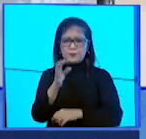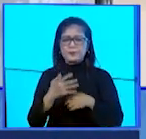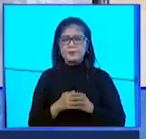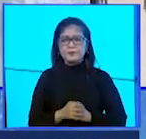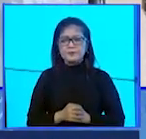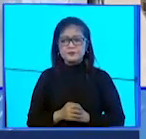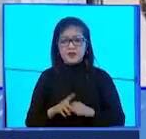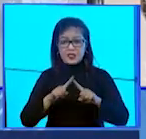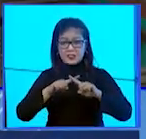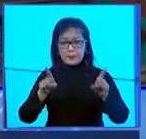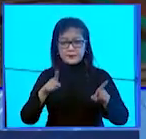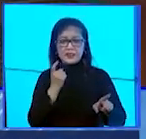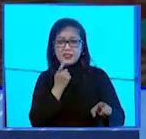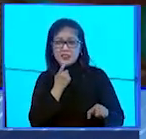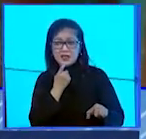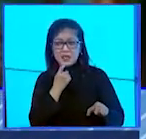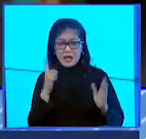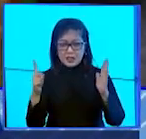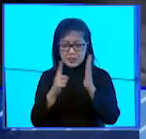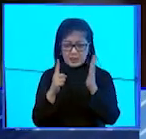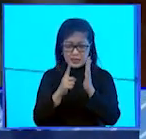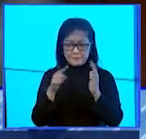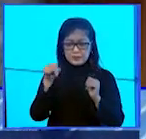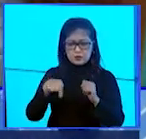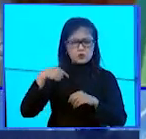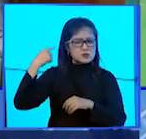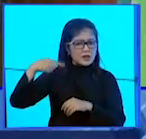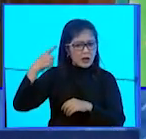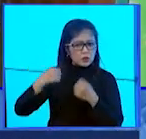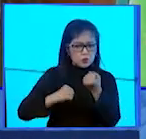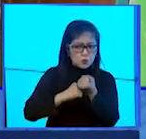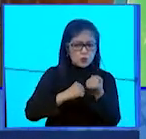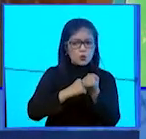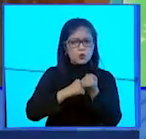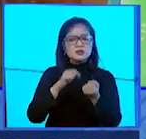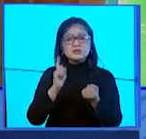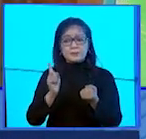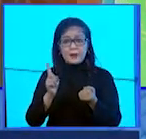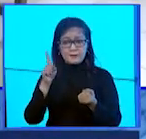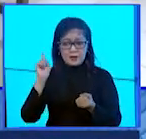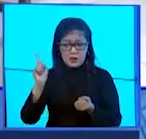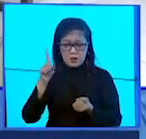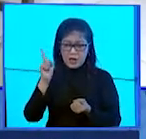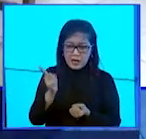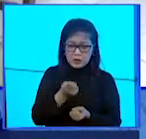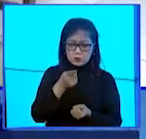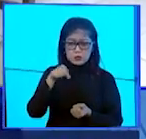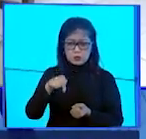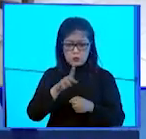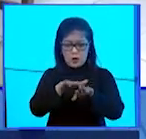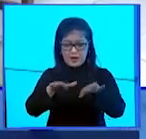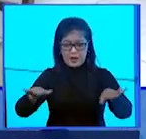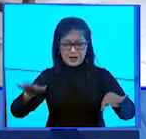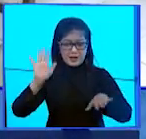afb3 dikata buka terbatas kita terus mendukung karena kita sangat kuatir dengan yang adanya learning Los kehilangan pengalaman belajar dari anak-anak